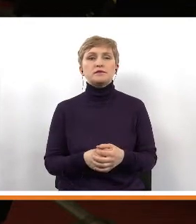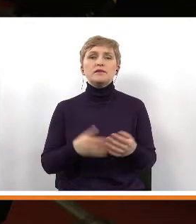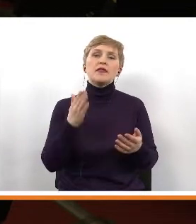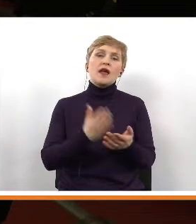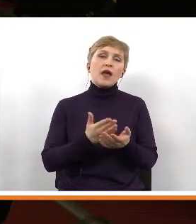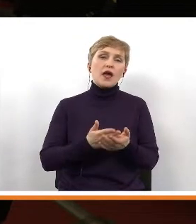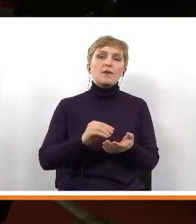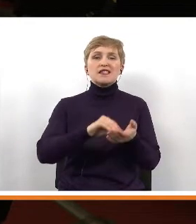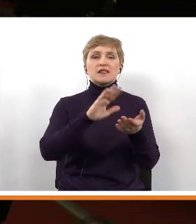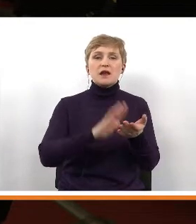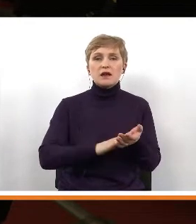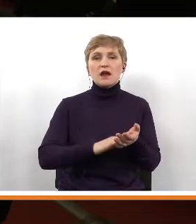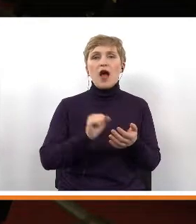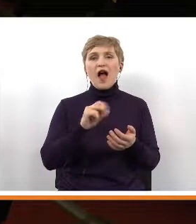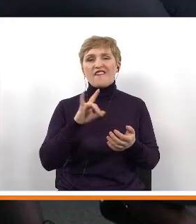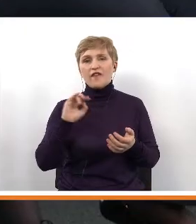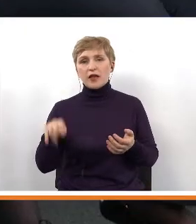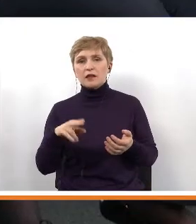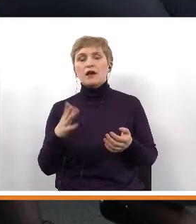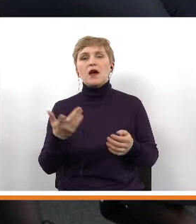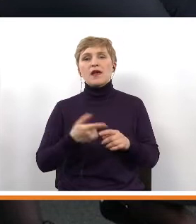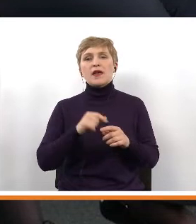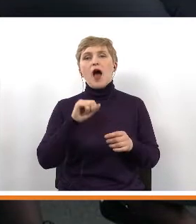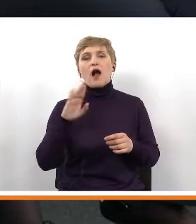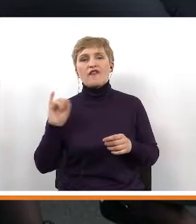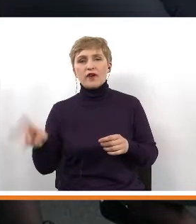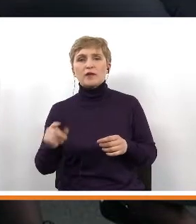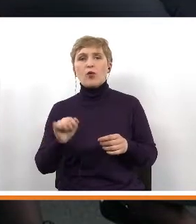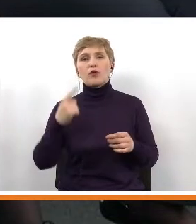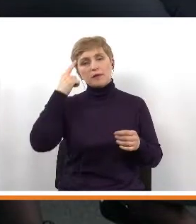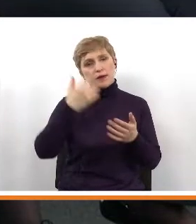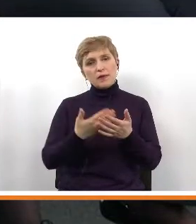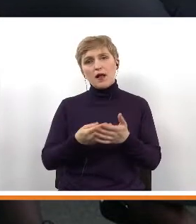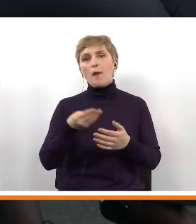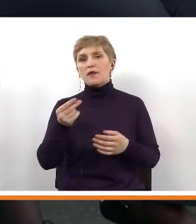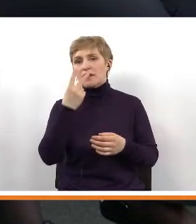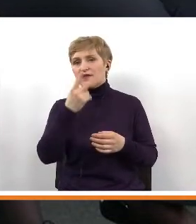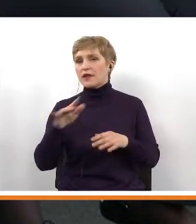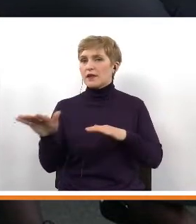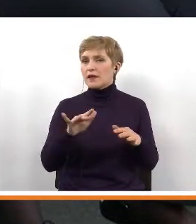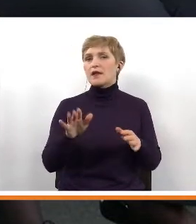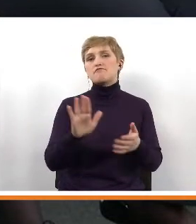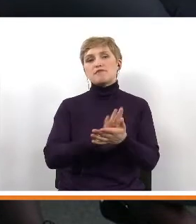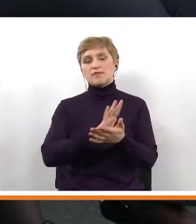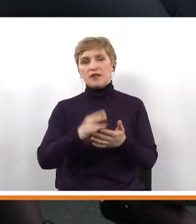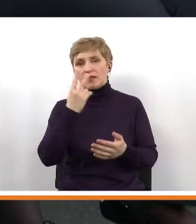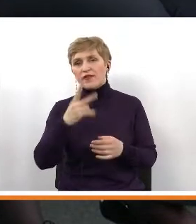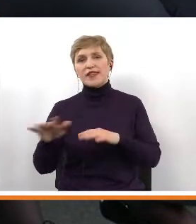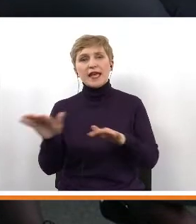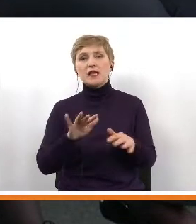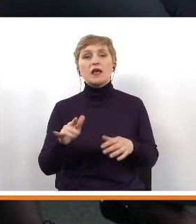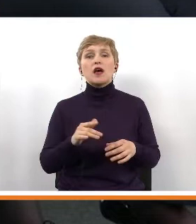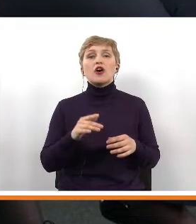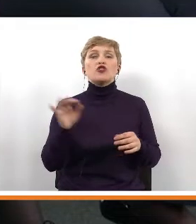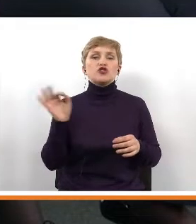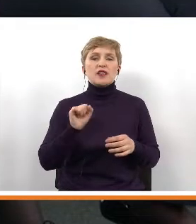некие зарегистрированные АКВЭДы, при этом эти АКВЭДы могут предполагать как платный вид деятельности, так и бесплатный вид деятельности. Часто